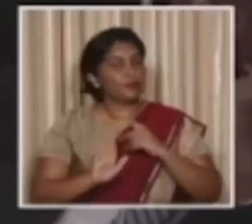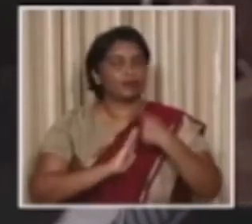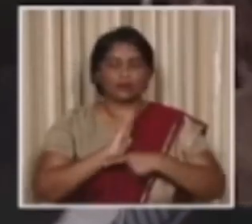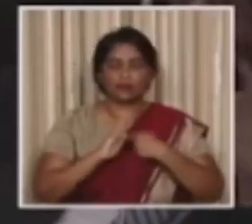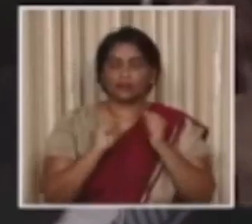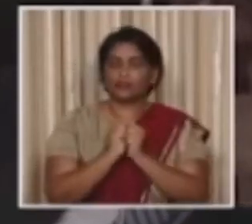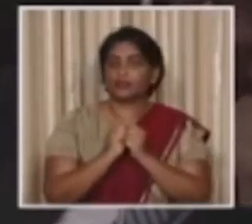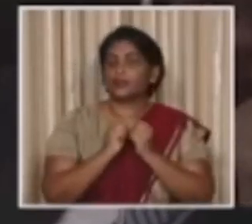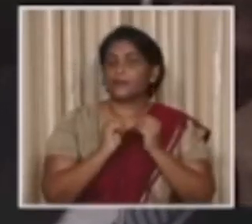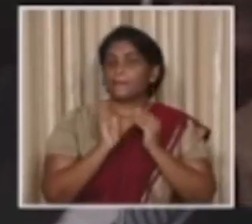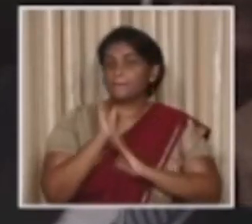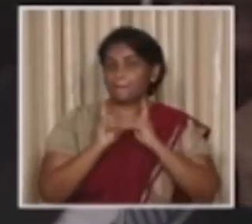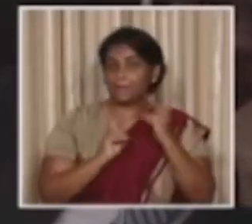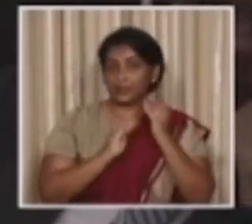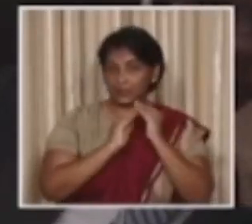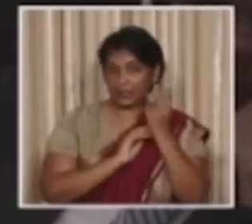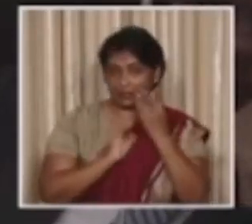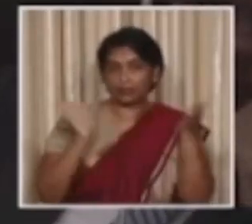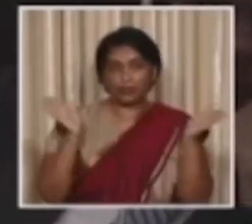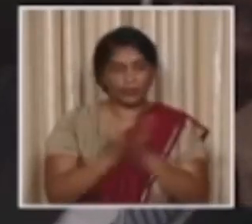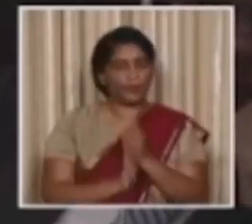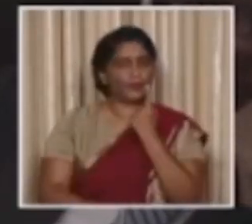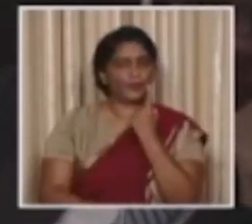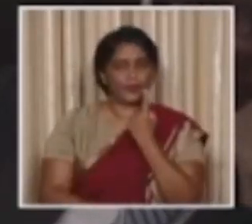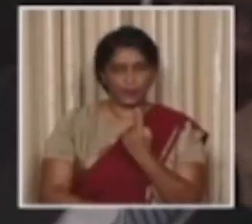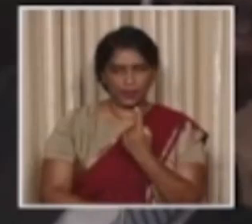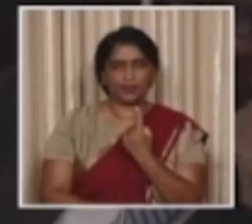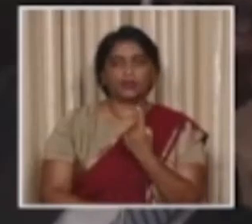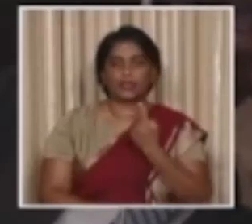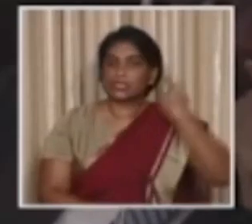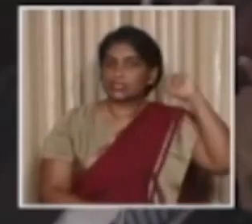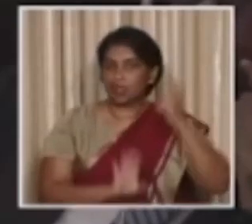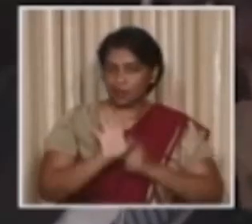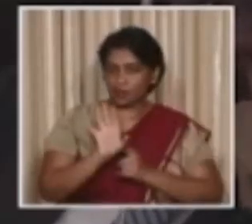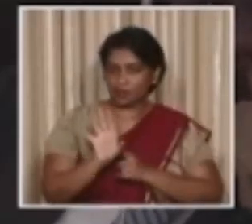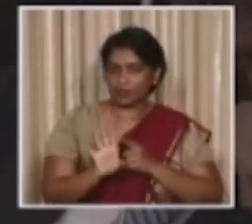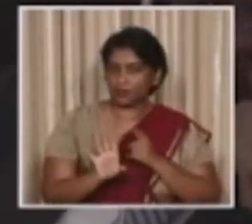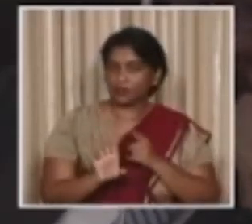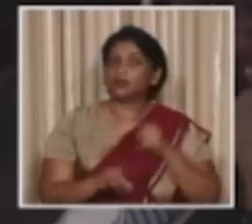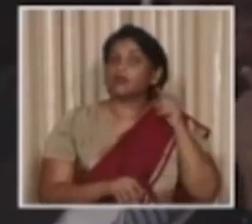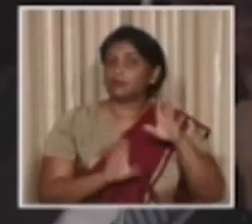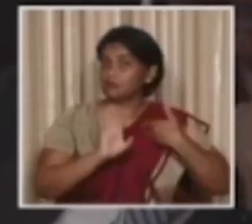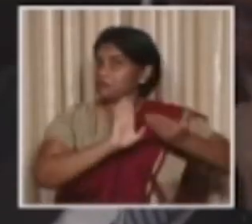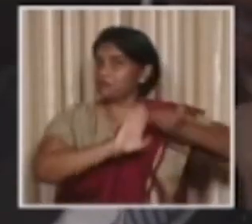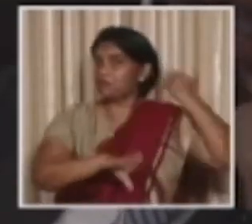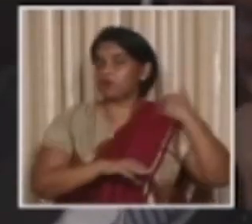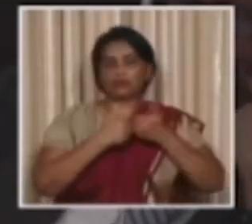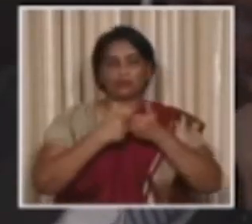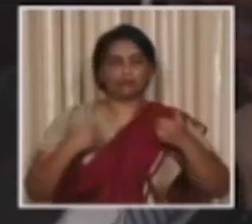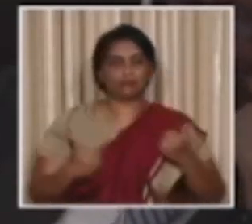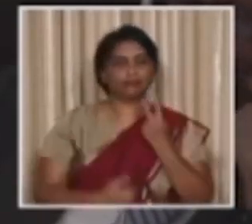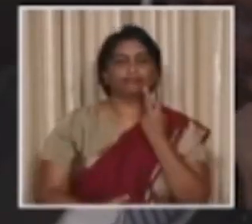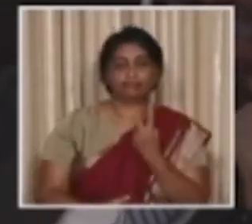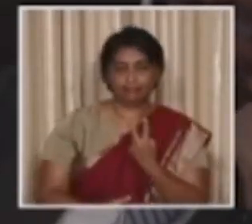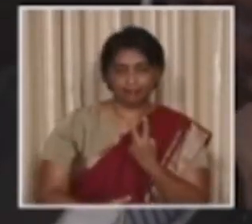කටයුතු අමාත්‍යංශ දෙක එකක් බවට පත්වුණේ ගිය වසරේ. ඊට ඉස්සෙල්ලා එක දෙකක් හැටියට කටයුතු